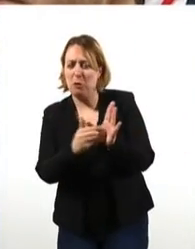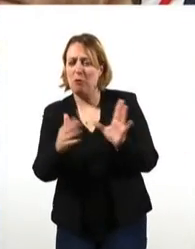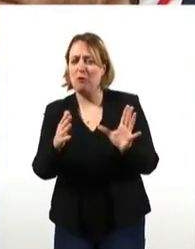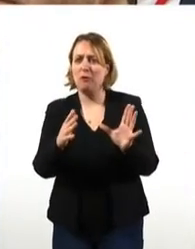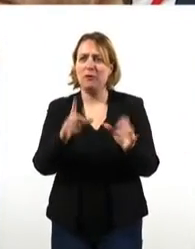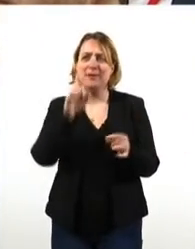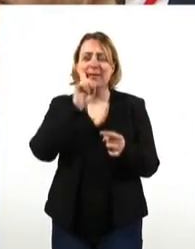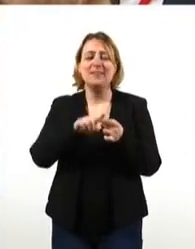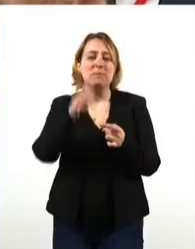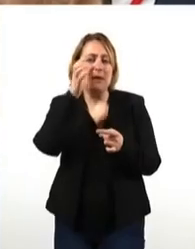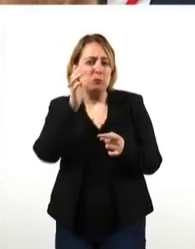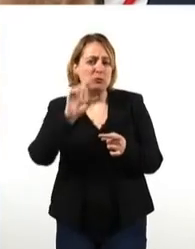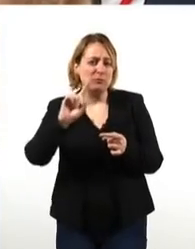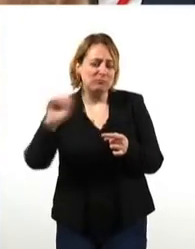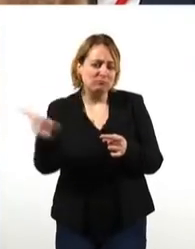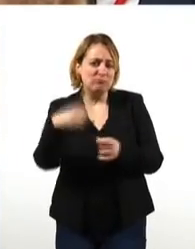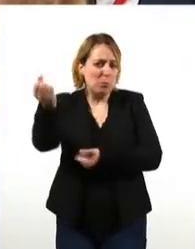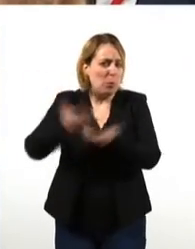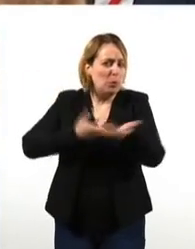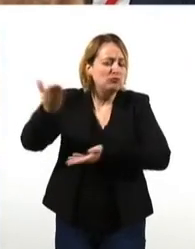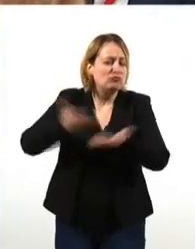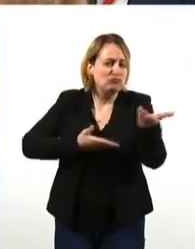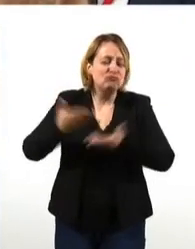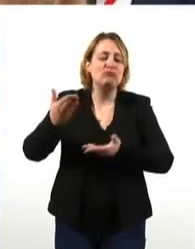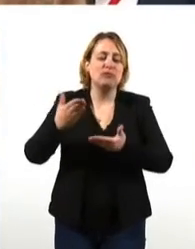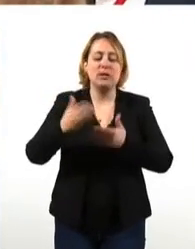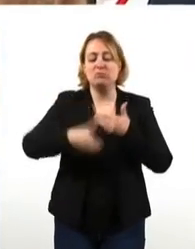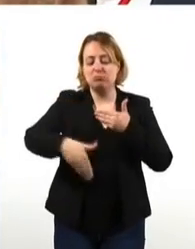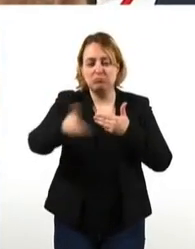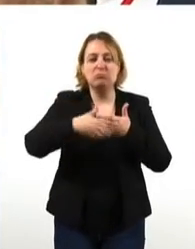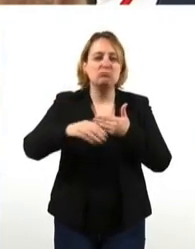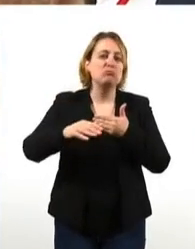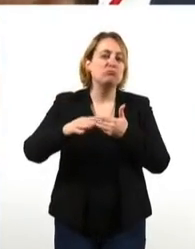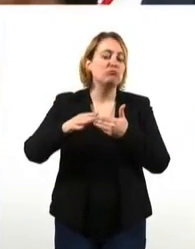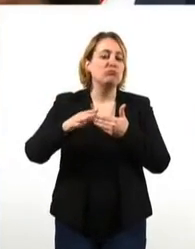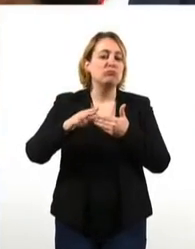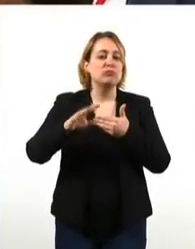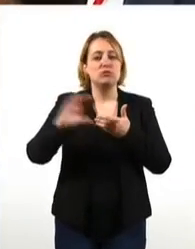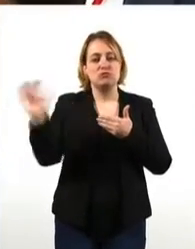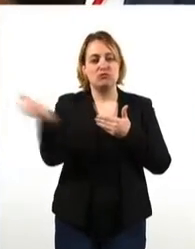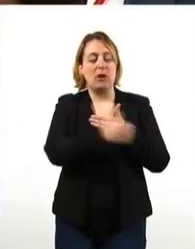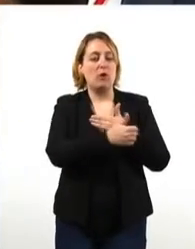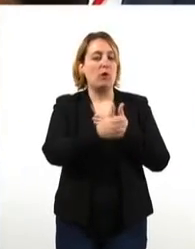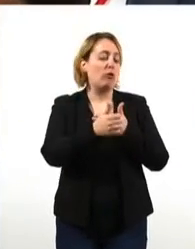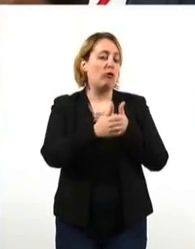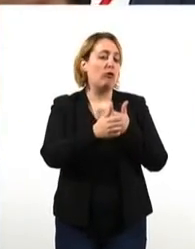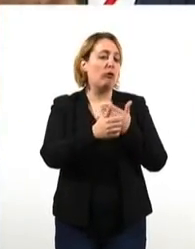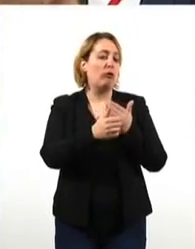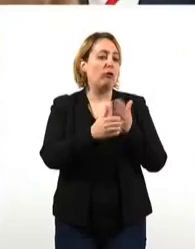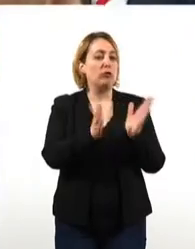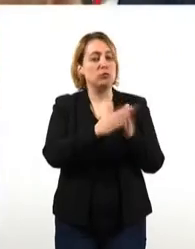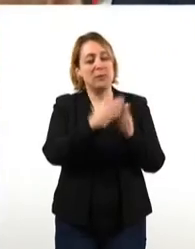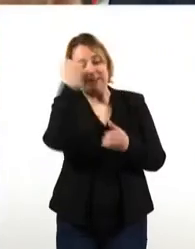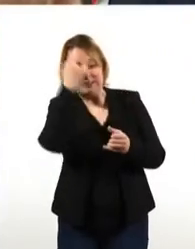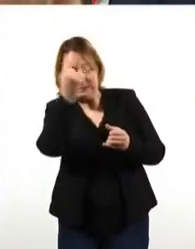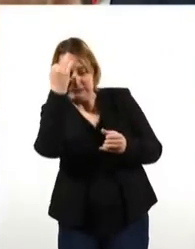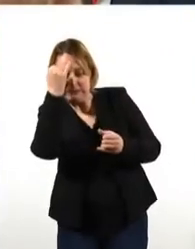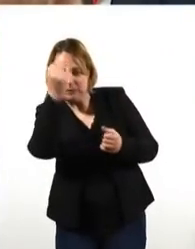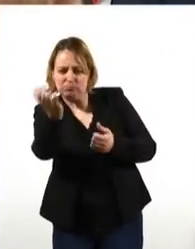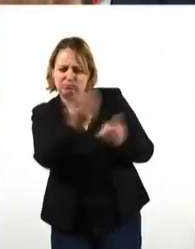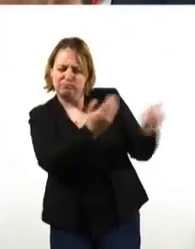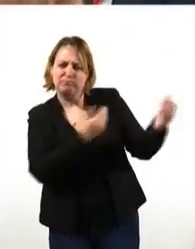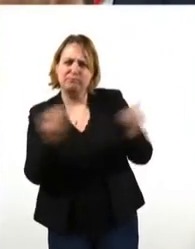vos propositions. Et tout au long de la session, chacun est invité évidemment à soumettre des idées. On les